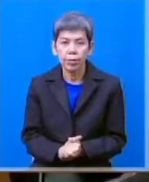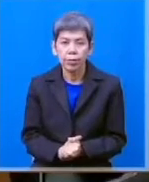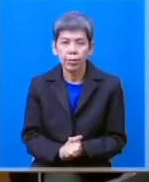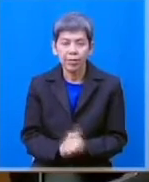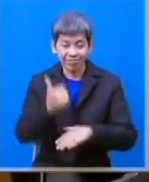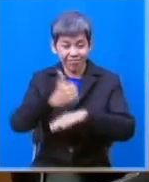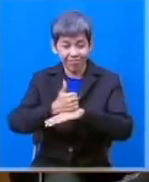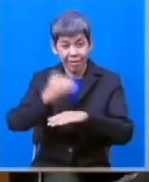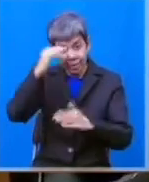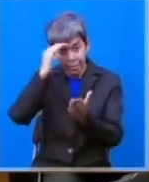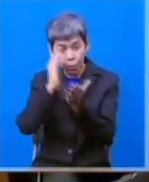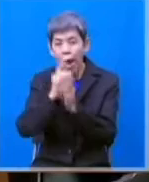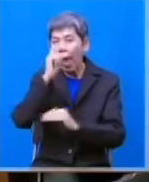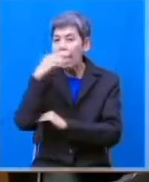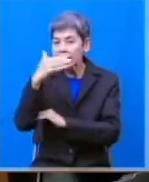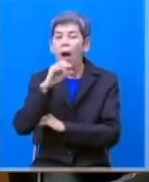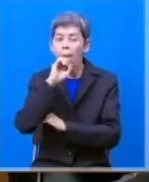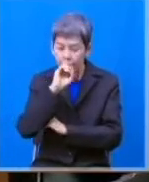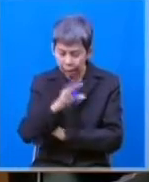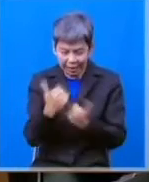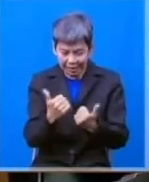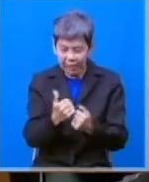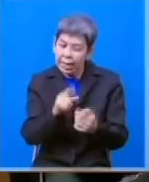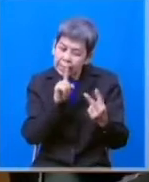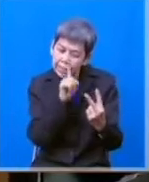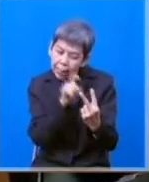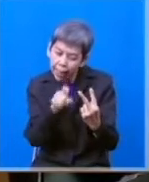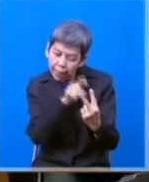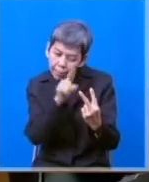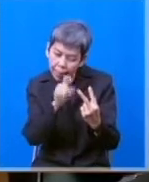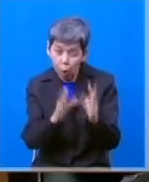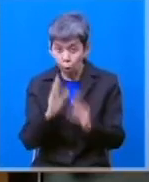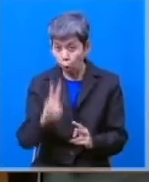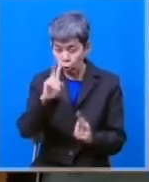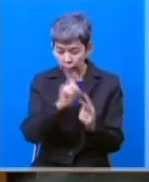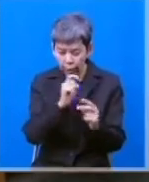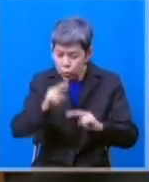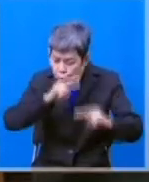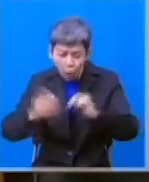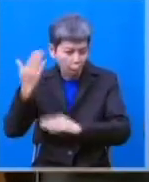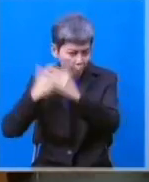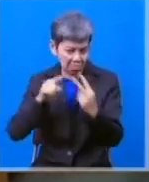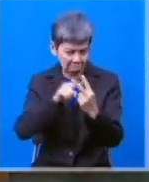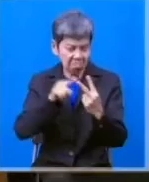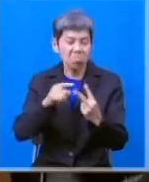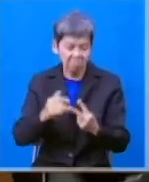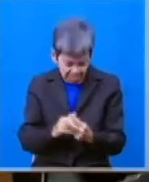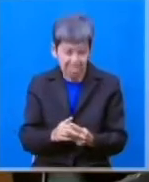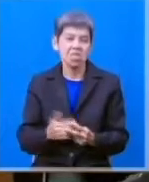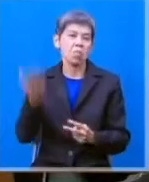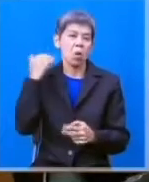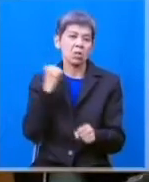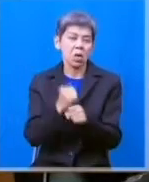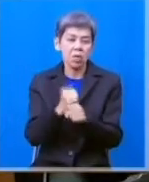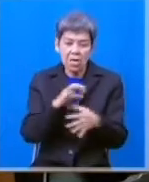ผู้บัญชาการตำรวจแห่งชาตินะครับก็ยังระบุนะครับว่าจากการสอบปากคำผู้ต้องหาทั้ง2คนและก็การตรวจสอบประวัตินะครับพบว่าเคยมีคดีเข้าโจ